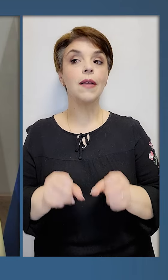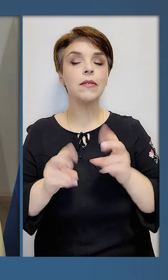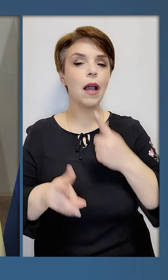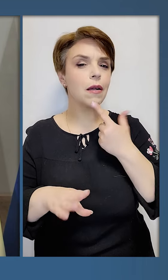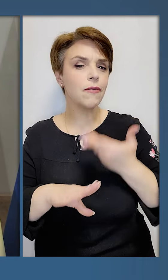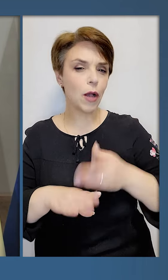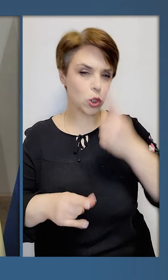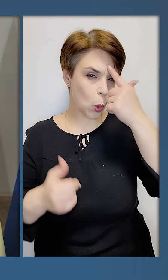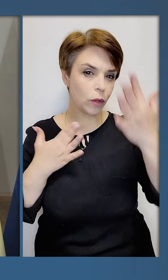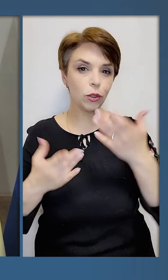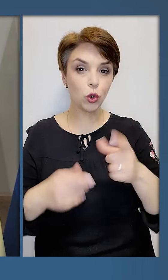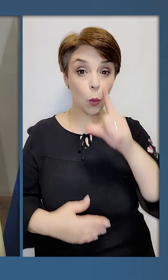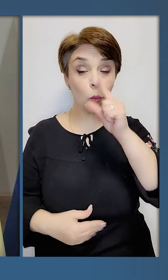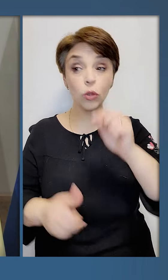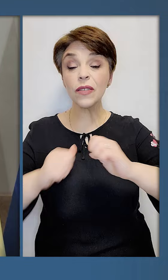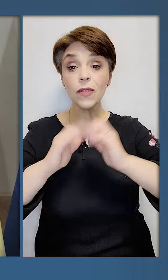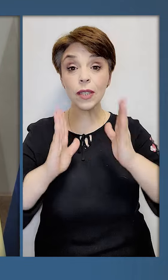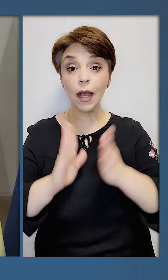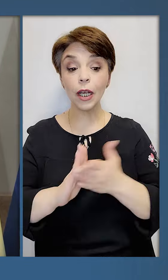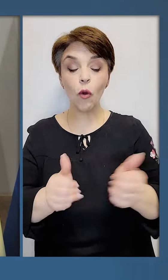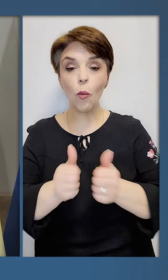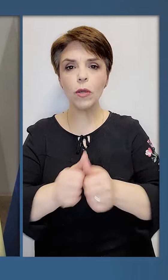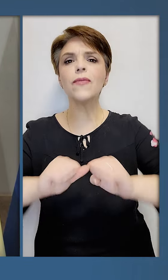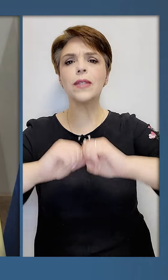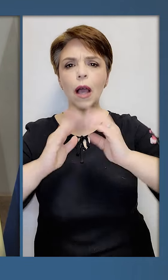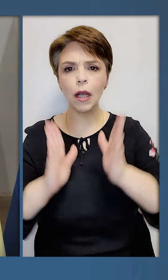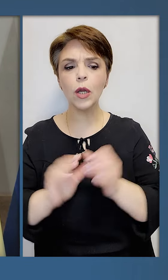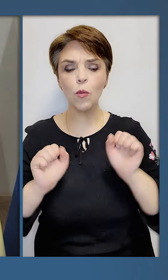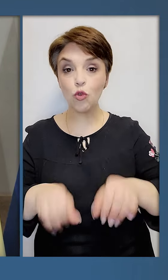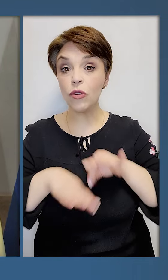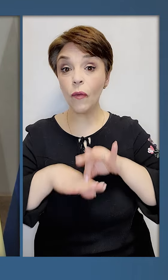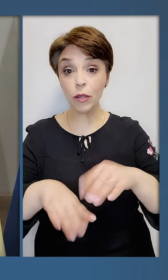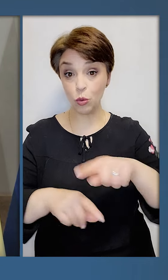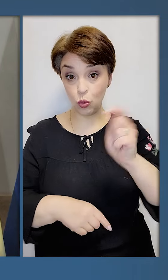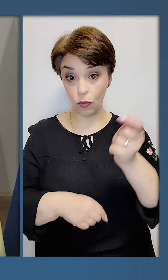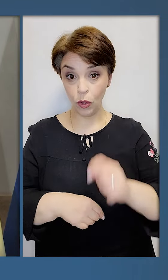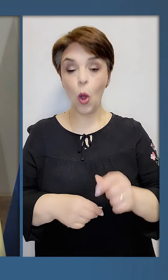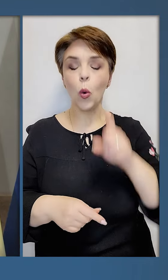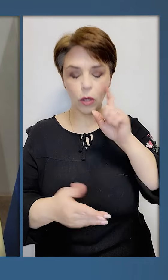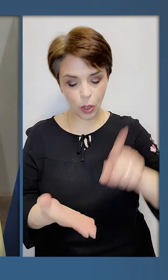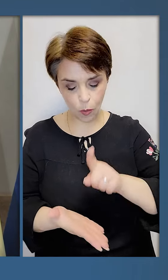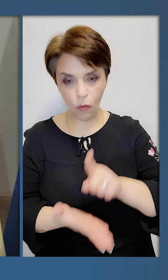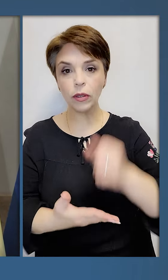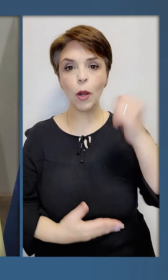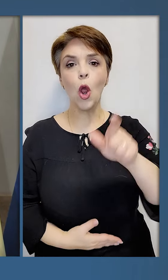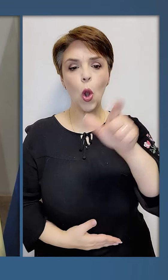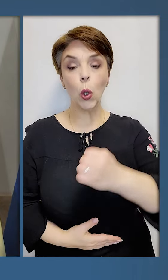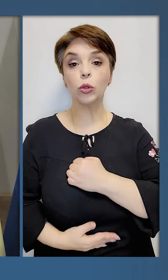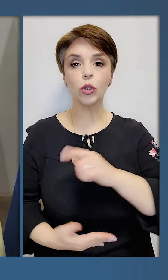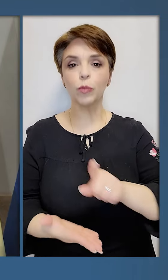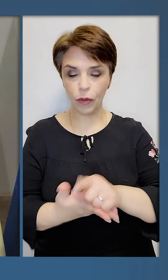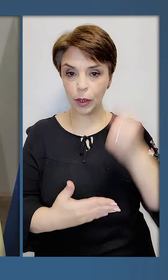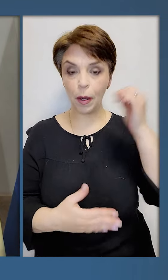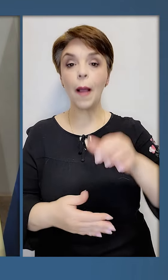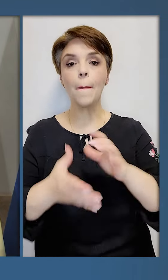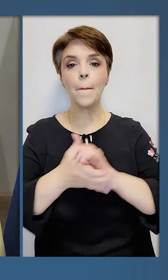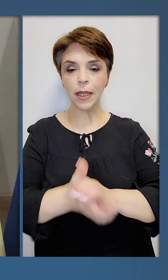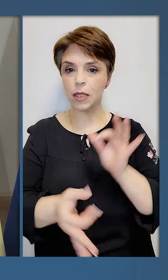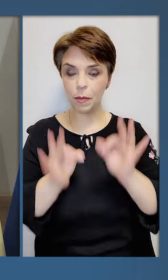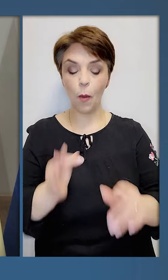І як важко уявити те, що Путін взагалі та його поплічники взагалі можуть вести цю війну. Україна повинна перемогти, людяність повинна перемогти, мир